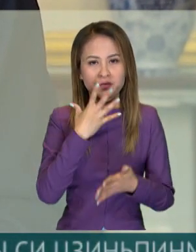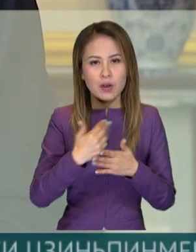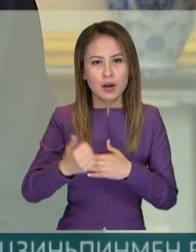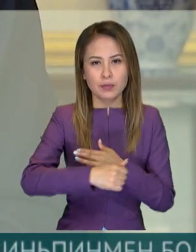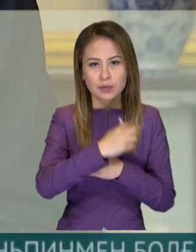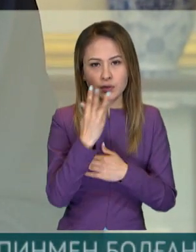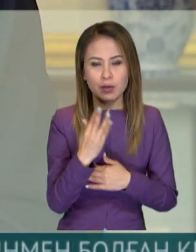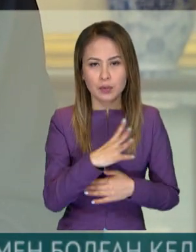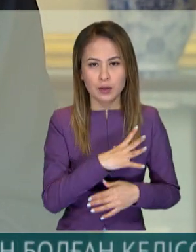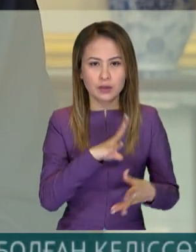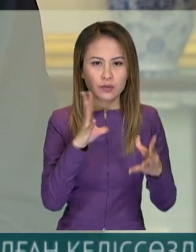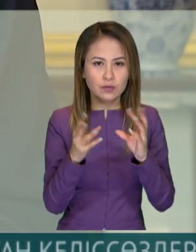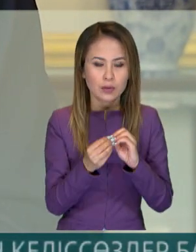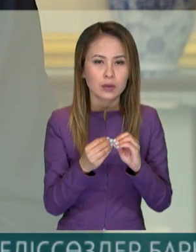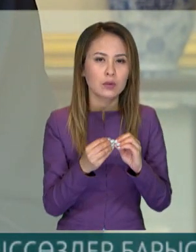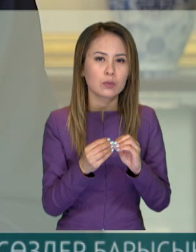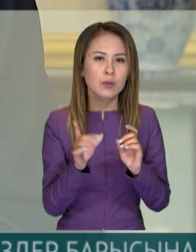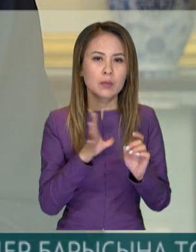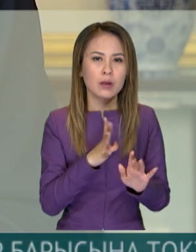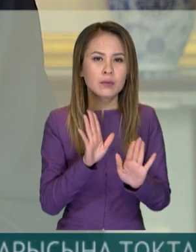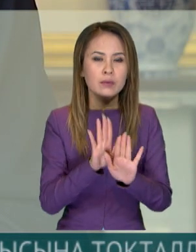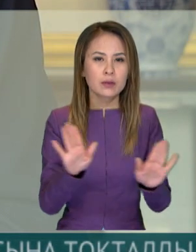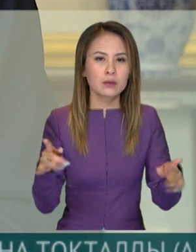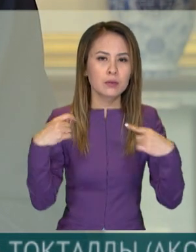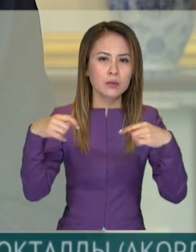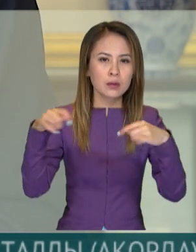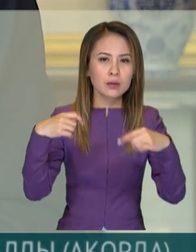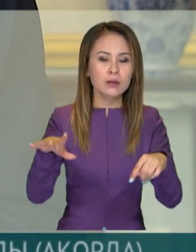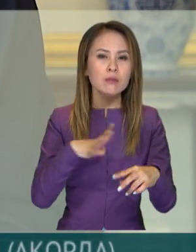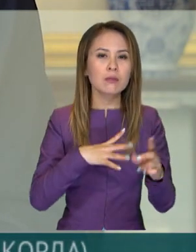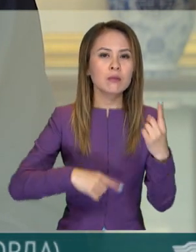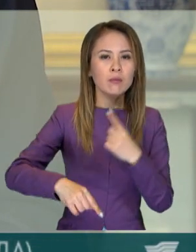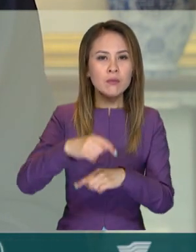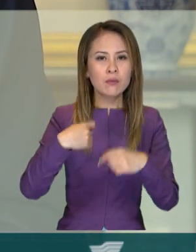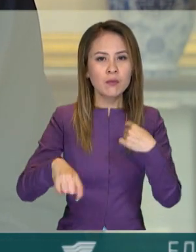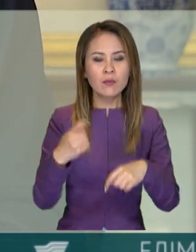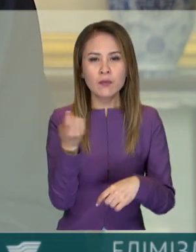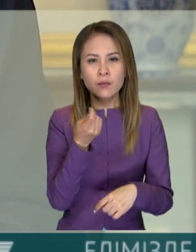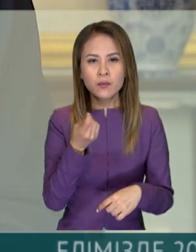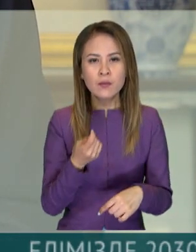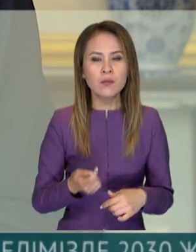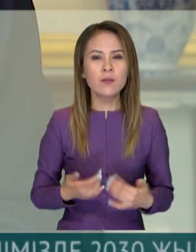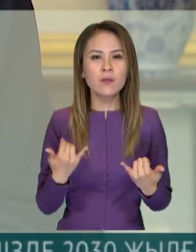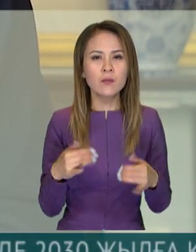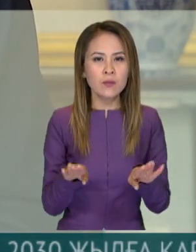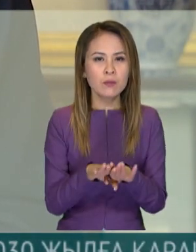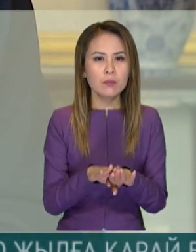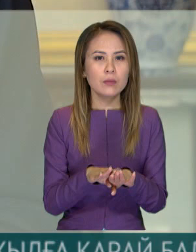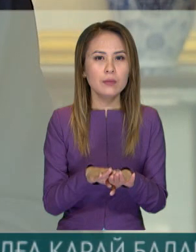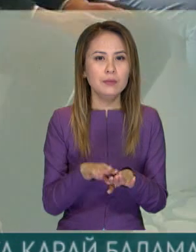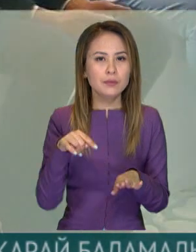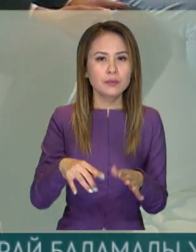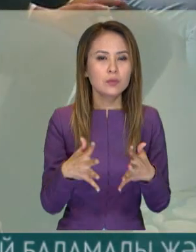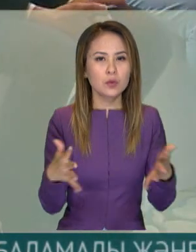и даже выставляли на внешний рынок сельхозтовары, особенно пшеница, сейчас заинтересованы сесть.